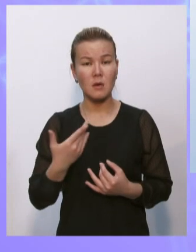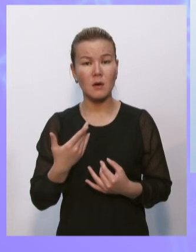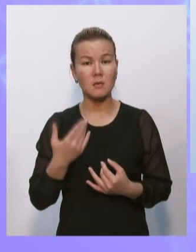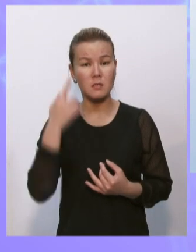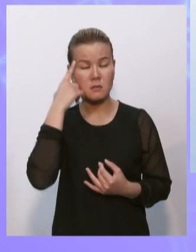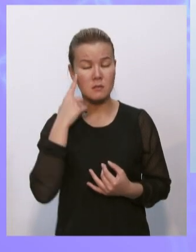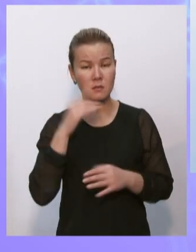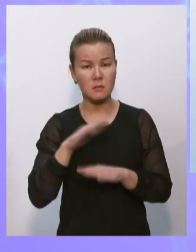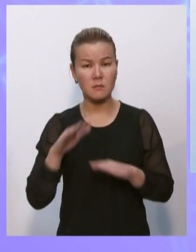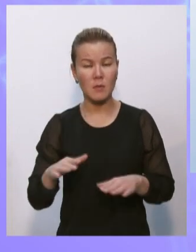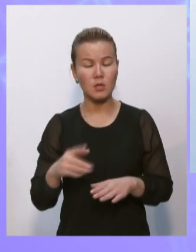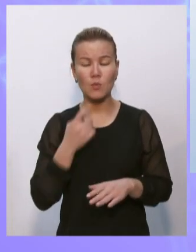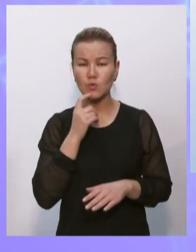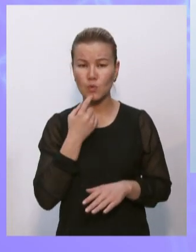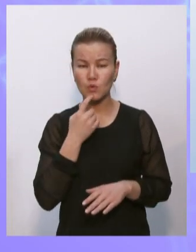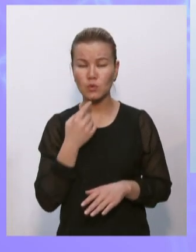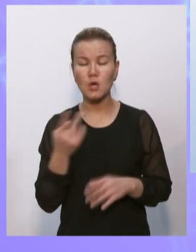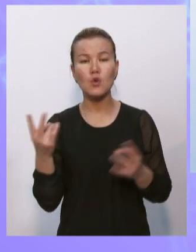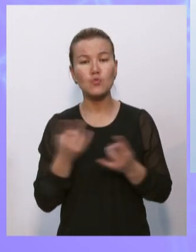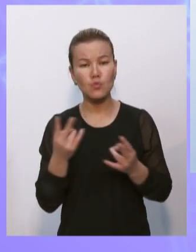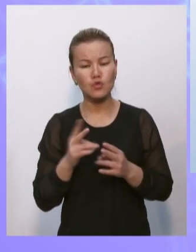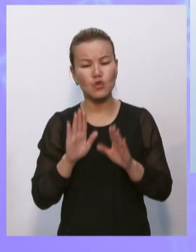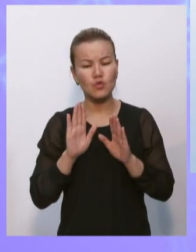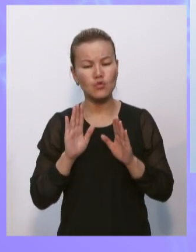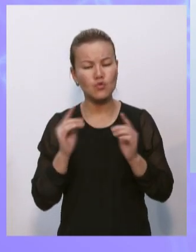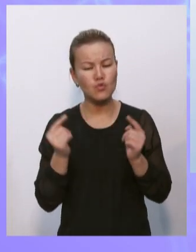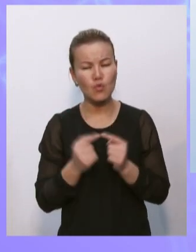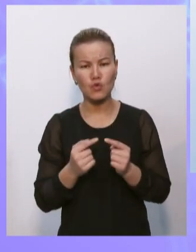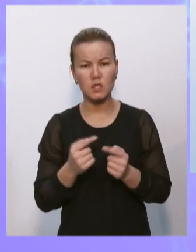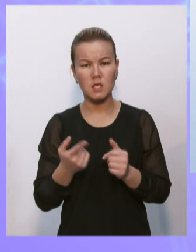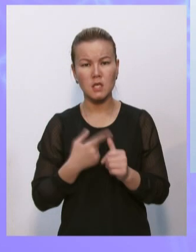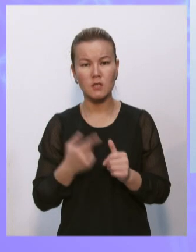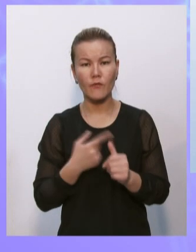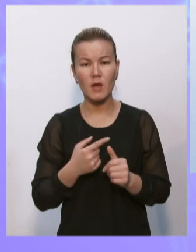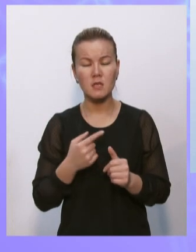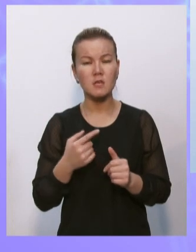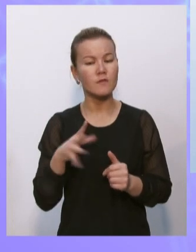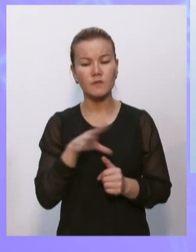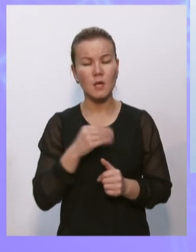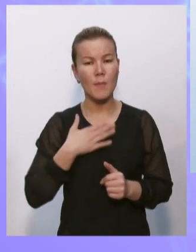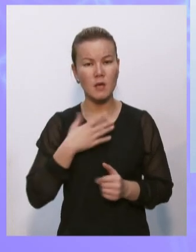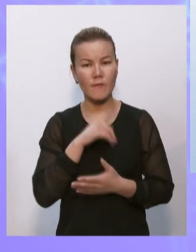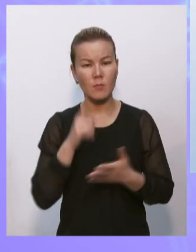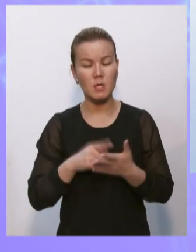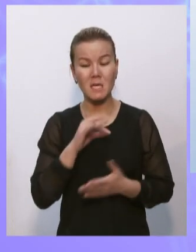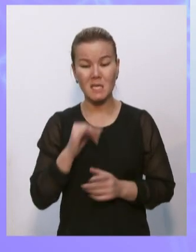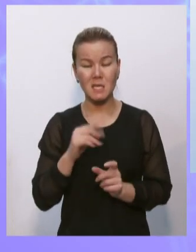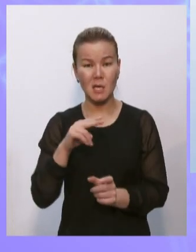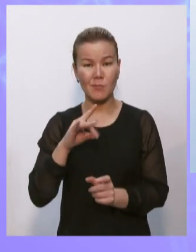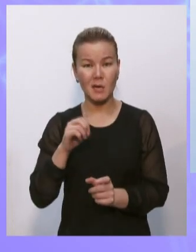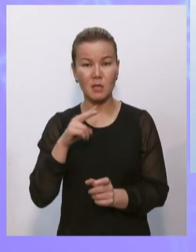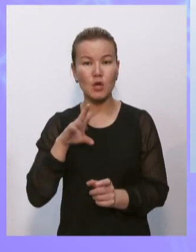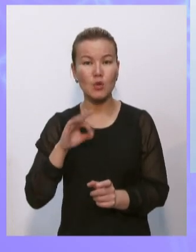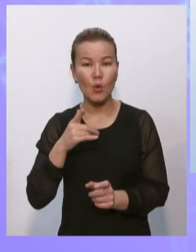ребятам сложно. Нужно точно называть все мои вопросы и предлоги